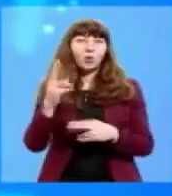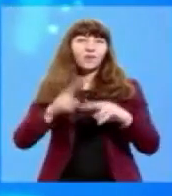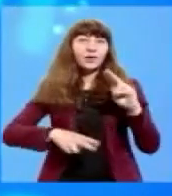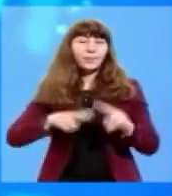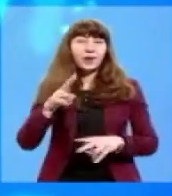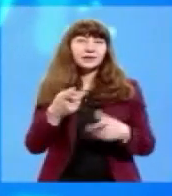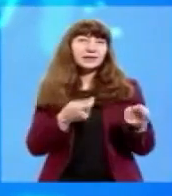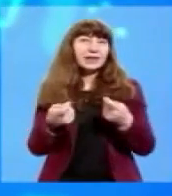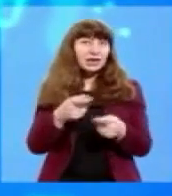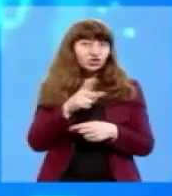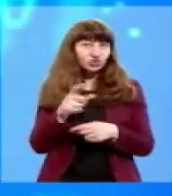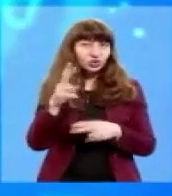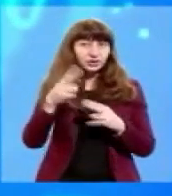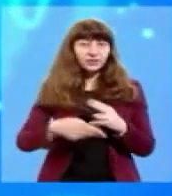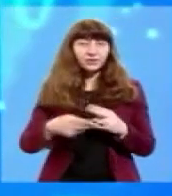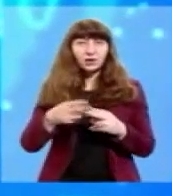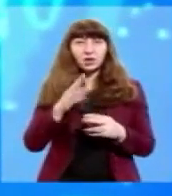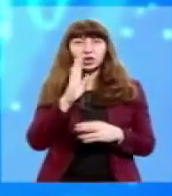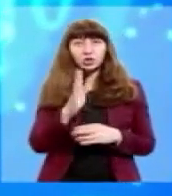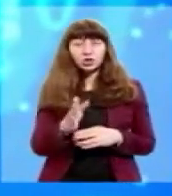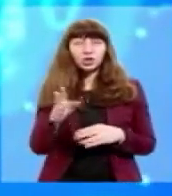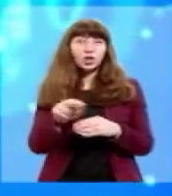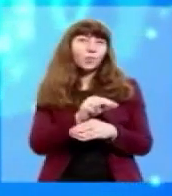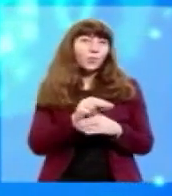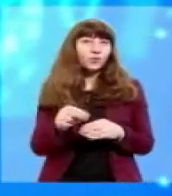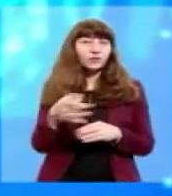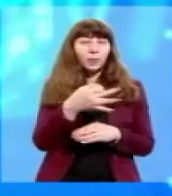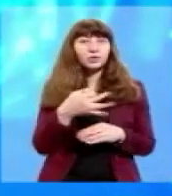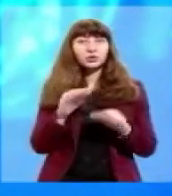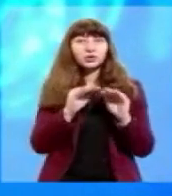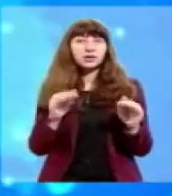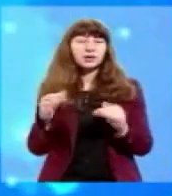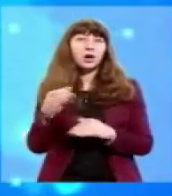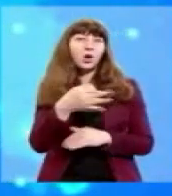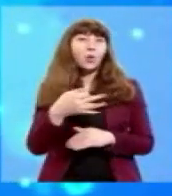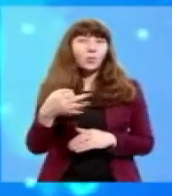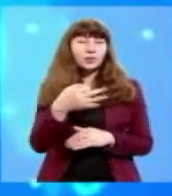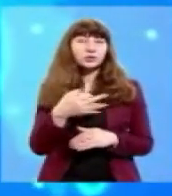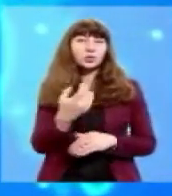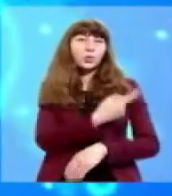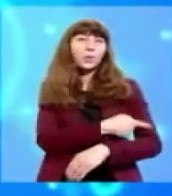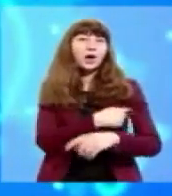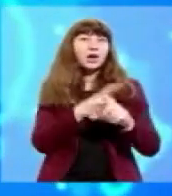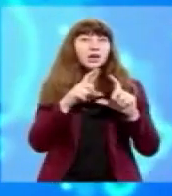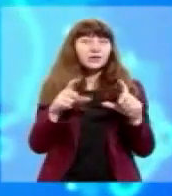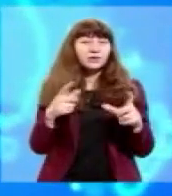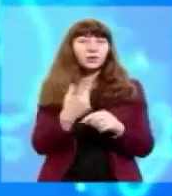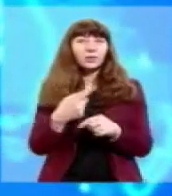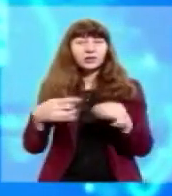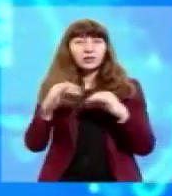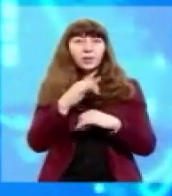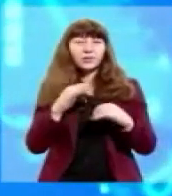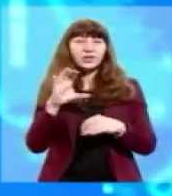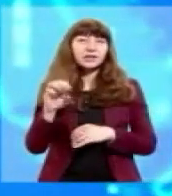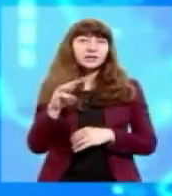Новый подрядчик завершит ремонт в областной детской больнице. Статус капитального ремонта сменит текущий. Об этом на брифинге для средств